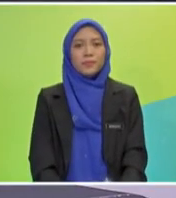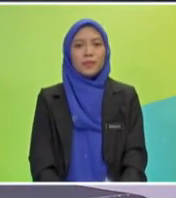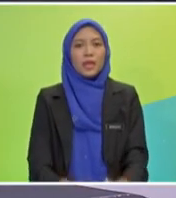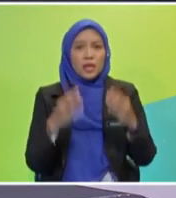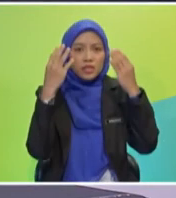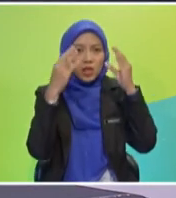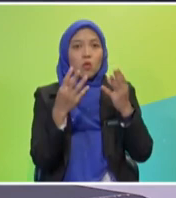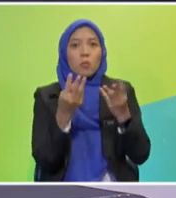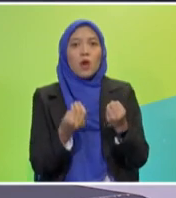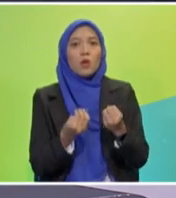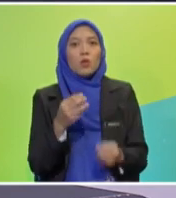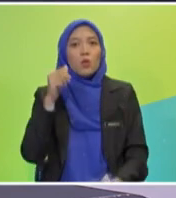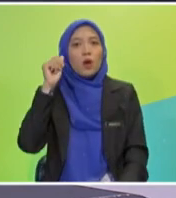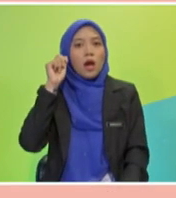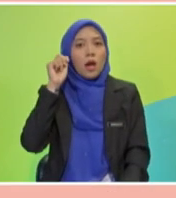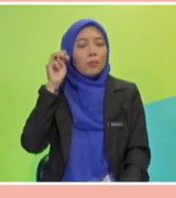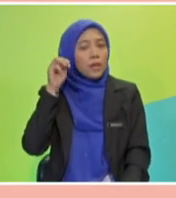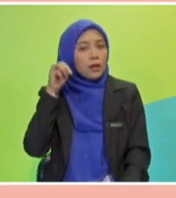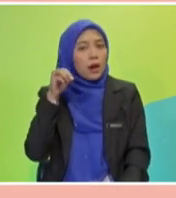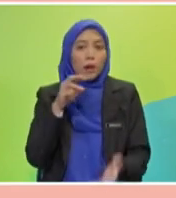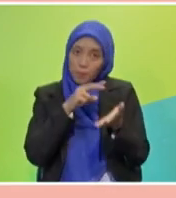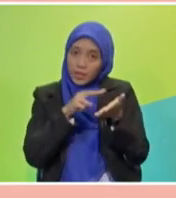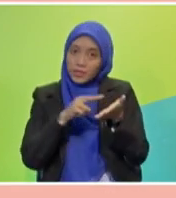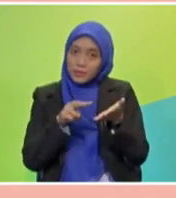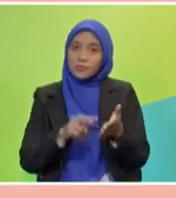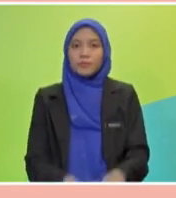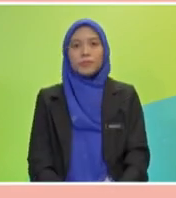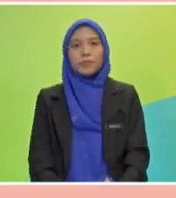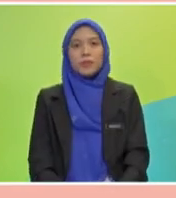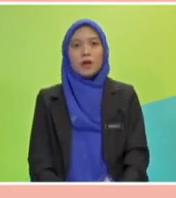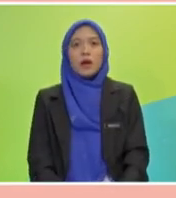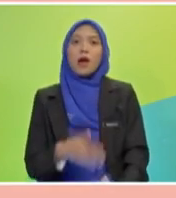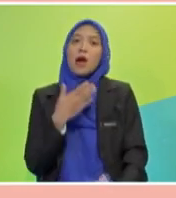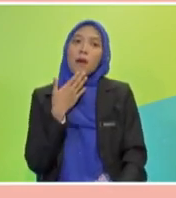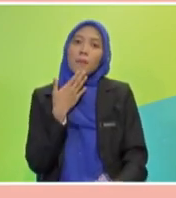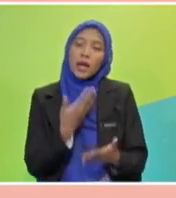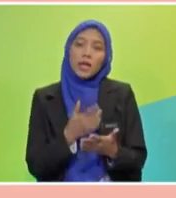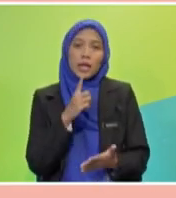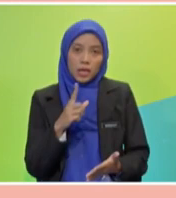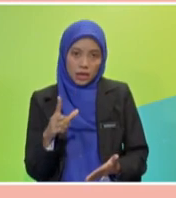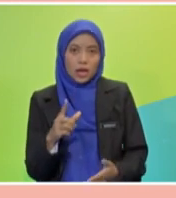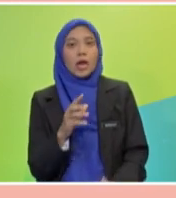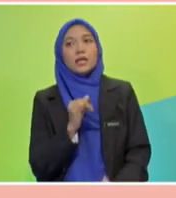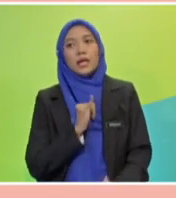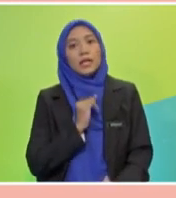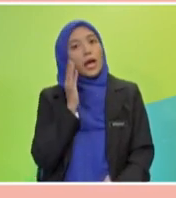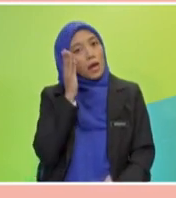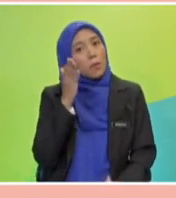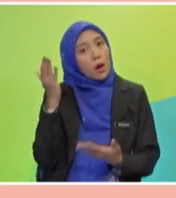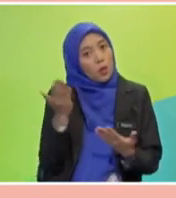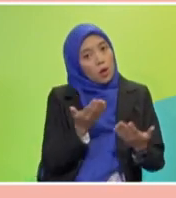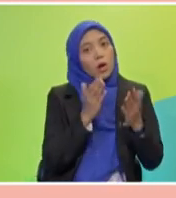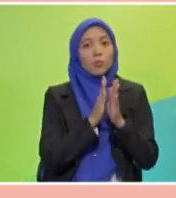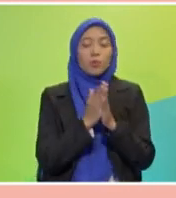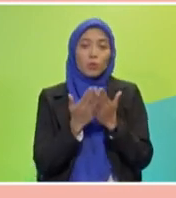jugalah baca. Okey, baiklah cikgu. Amira akan menjawab, "Baiklah Cassandra, saya akan membawa buku itu. Terima kasih